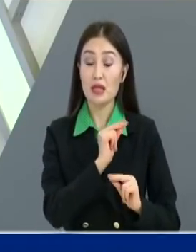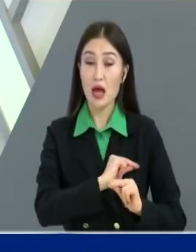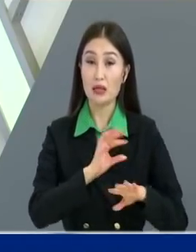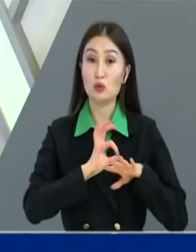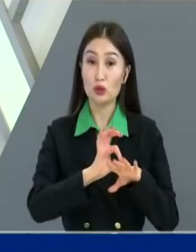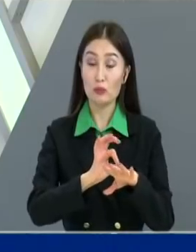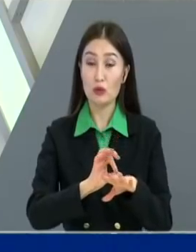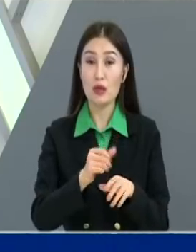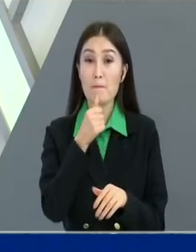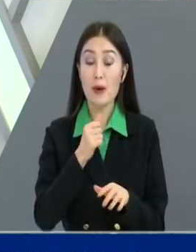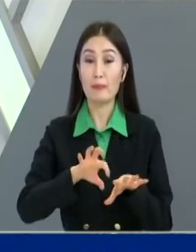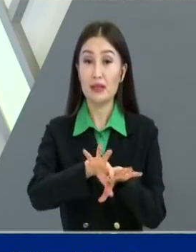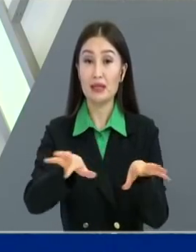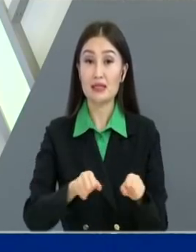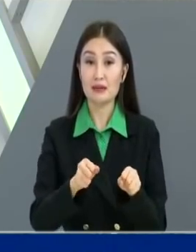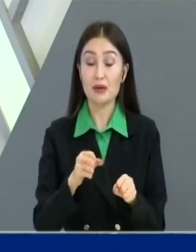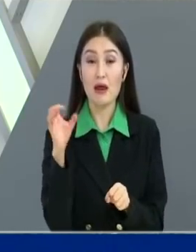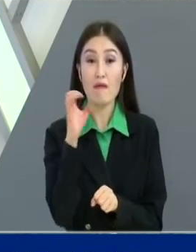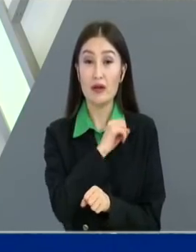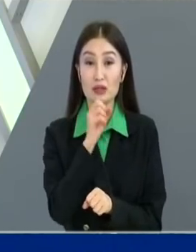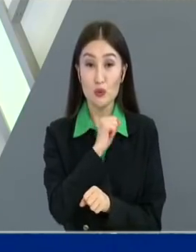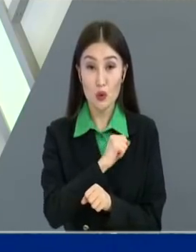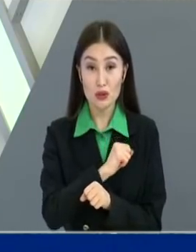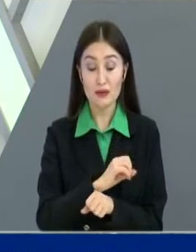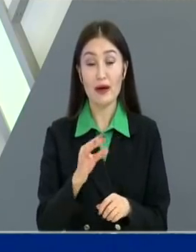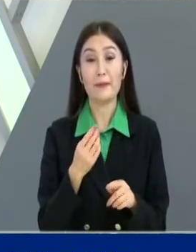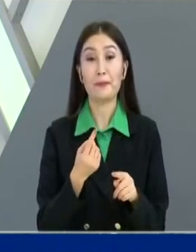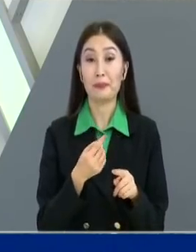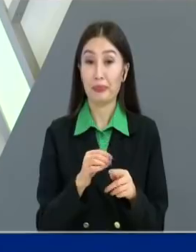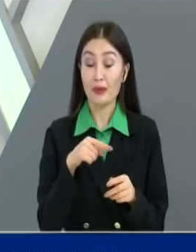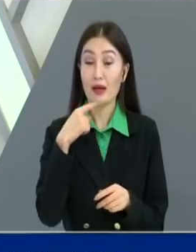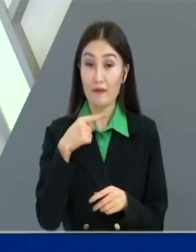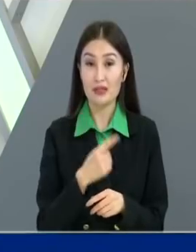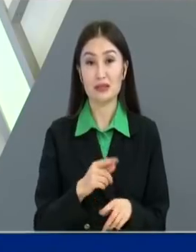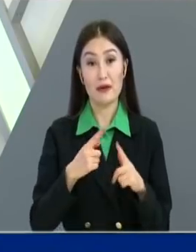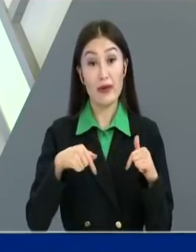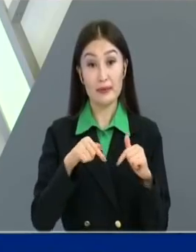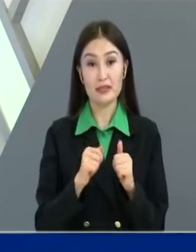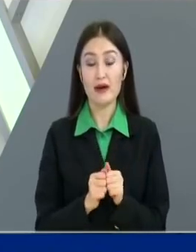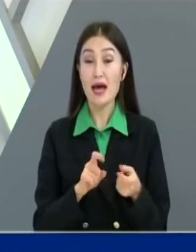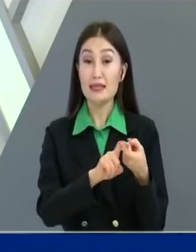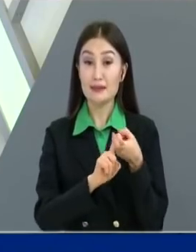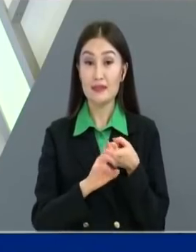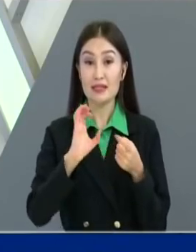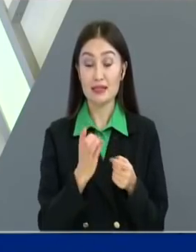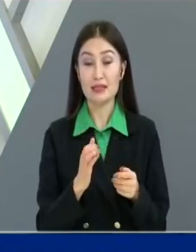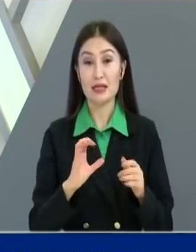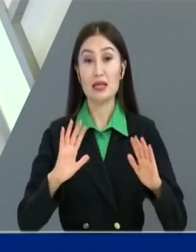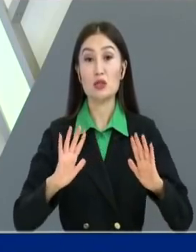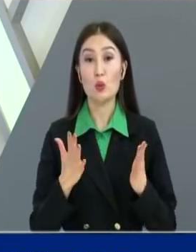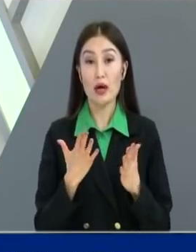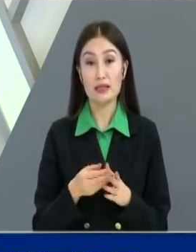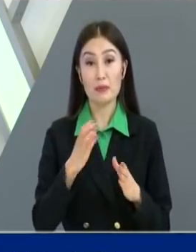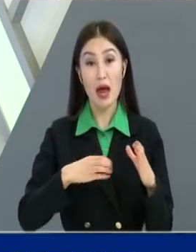попытки разграбления, мародерства и рейдерского захвата, отмечают ведомстве. В связи со сложившейся